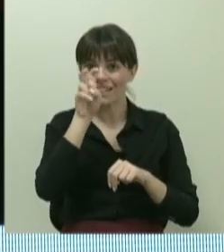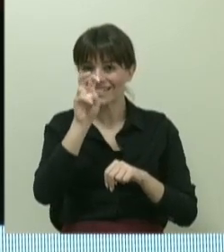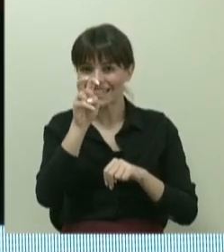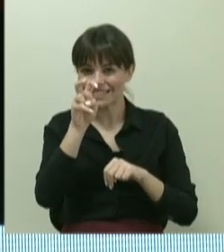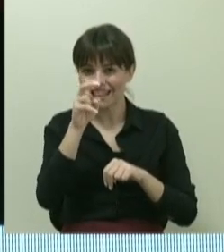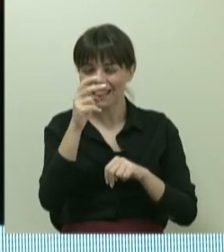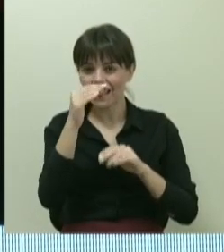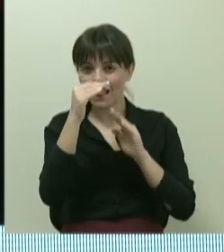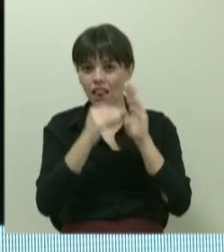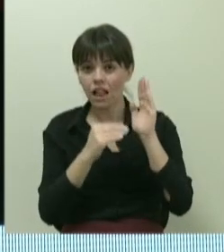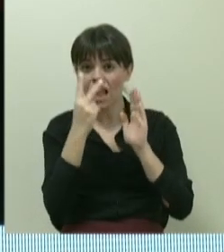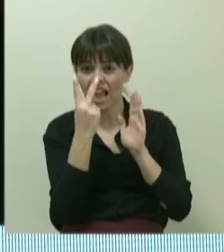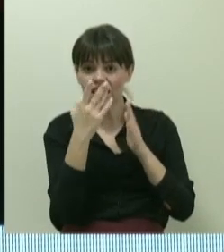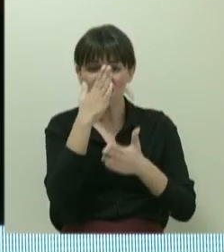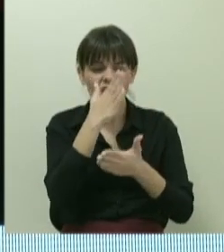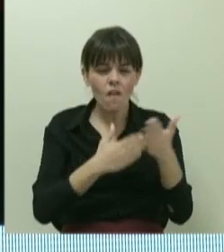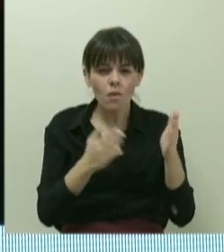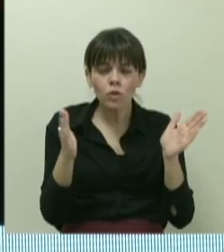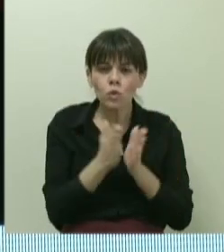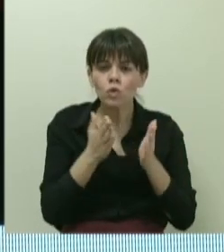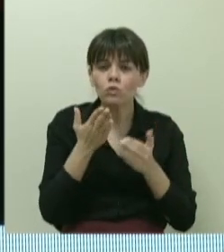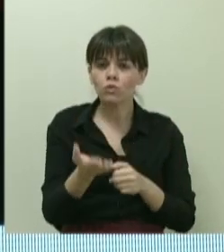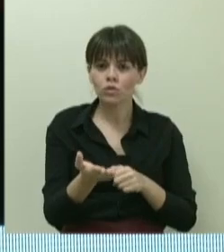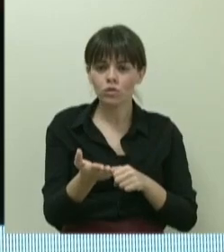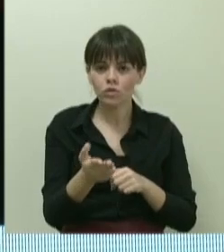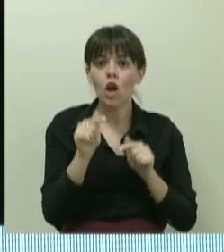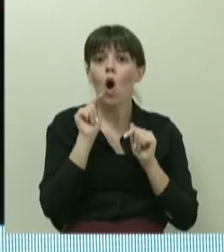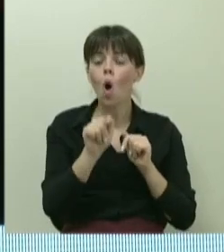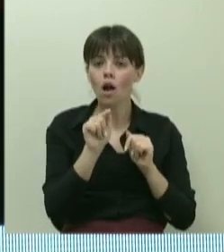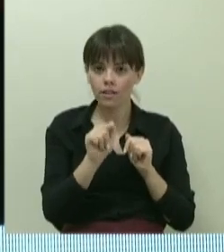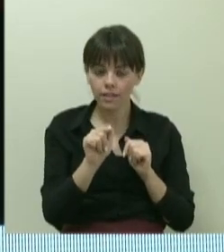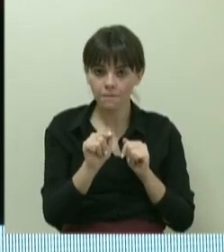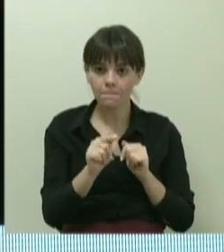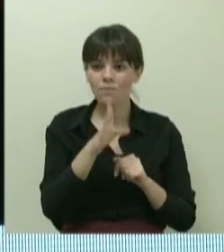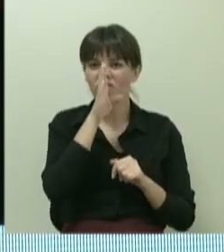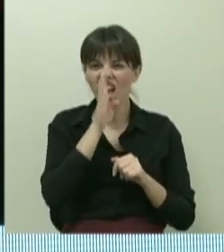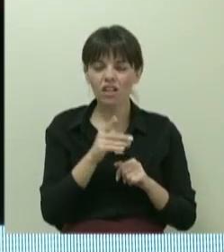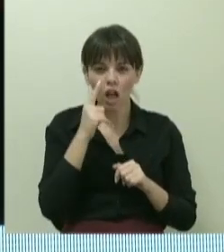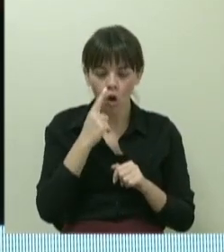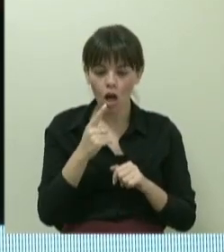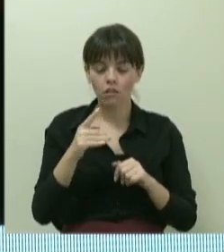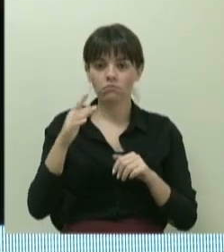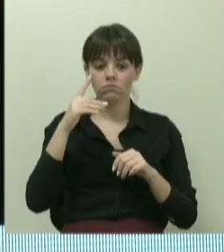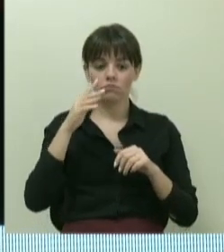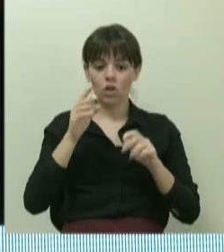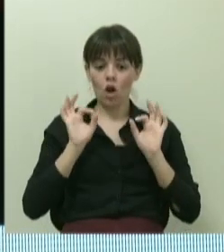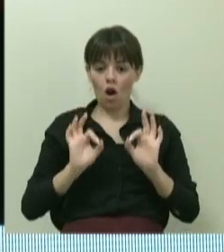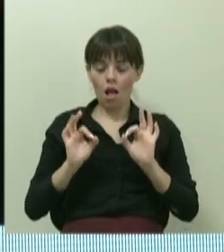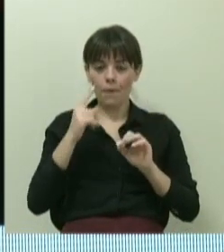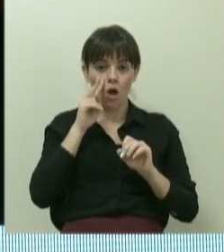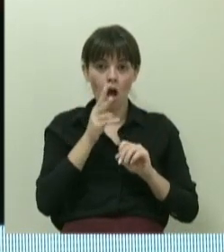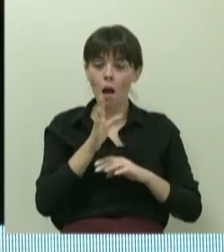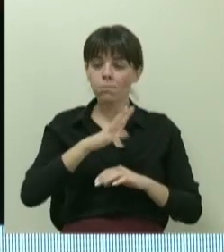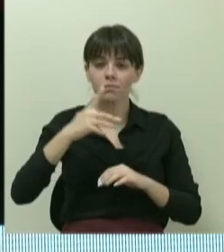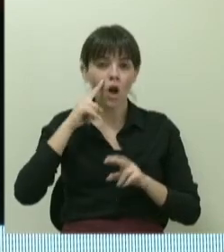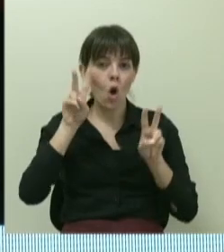3,8'den 2'ye düşmüş. Yarı yarıya küçülmüşüz. Orada da esas üzerinde durmamız gereken diğer